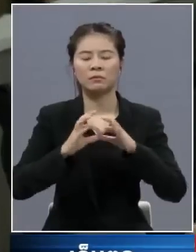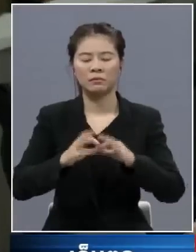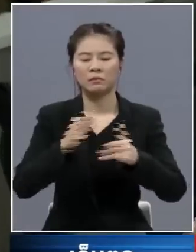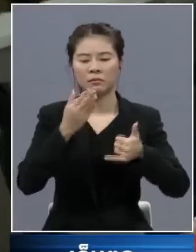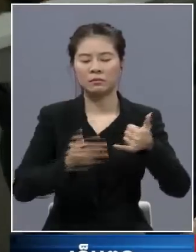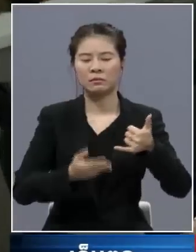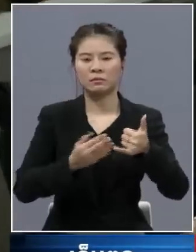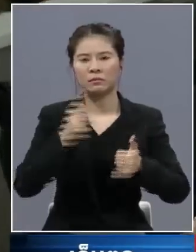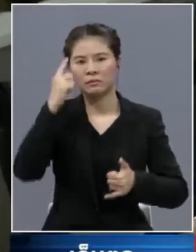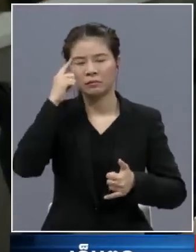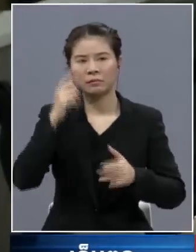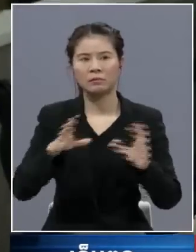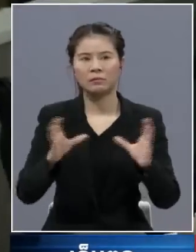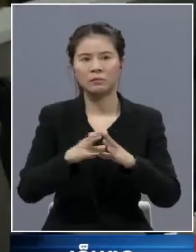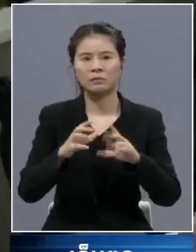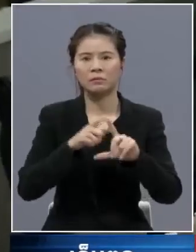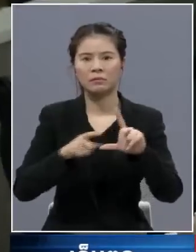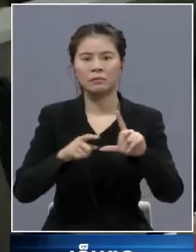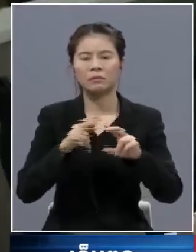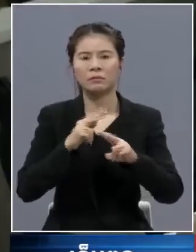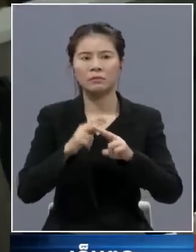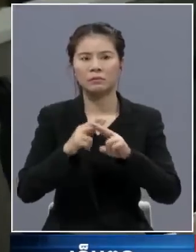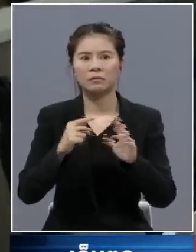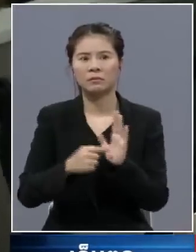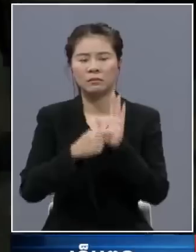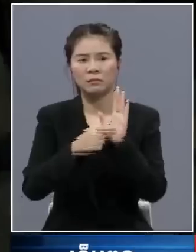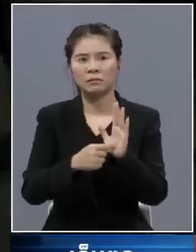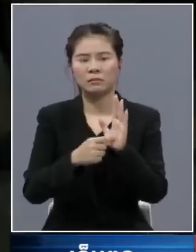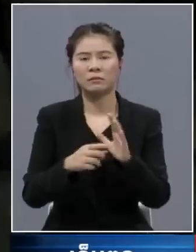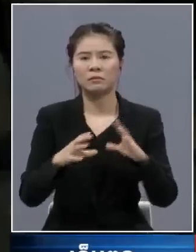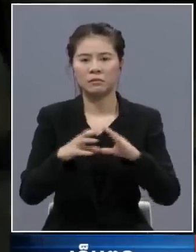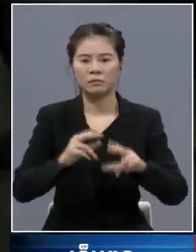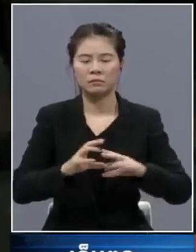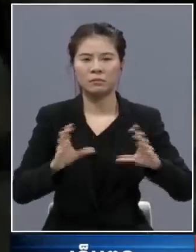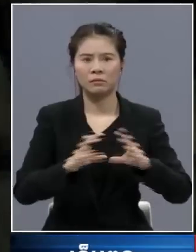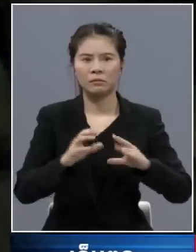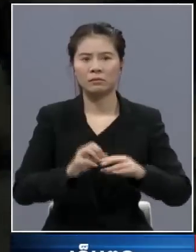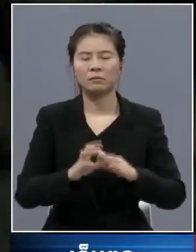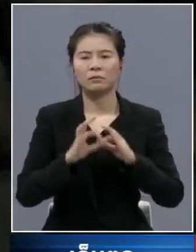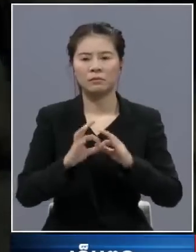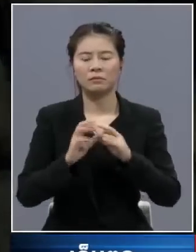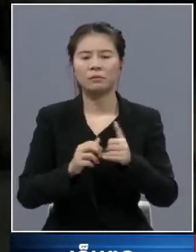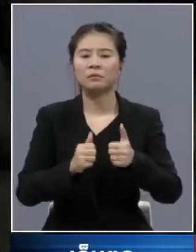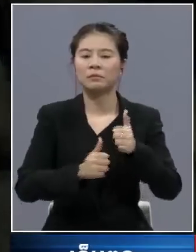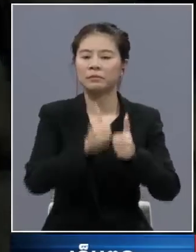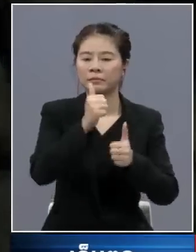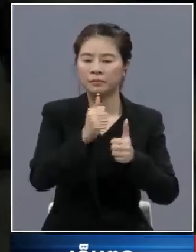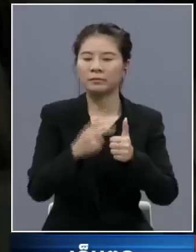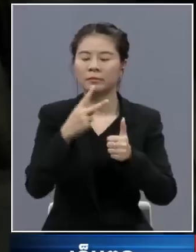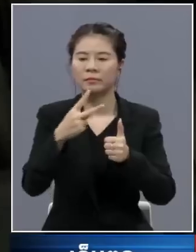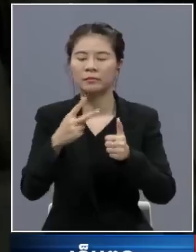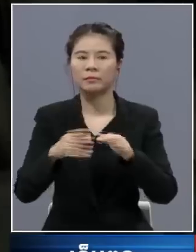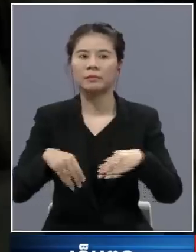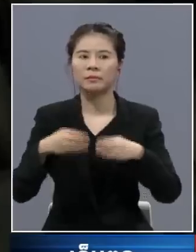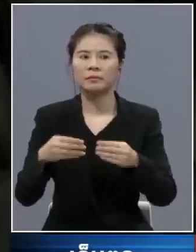แหละนะครับก็มองกันว่าเพื่อไทยอาจจะชิงเสนอชื่อแคนดิเดตนายกจากพรรคตัวเองในฐานะพรรคอันดับ2ขึ้นมาให้ทางรัฐส